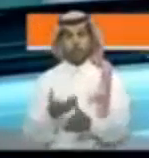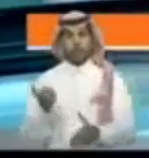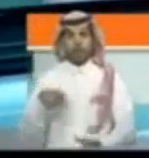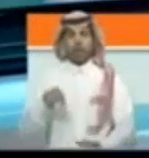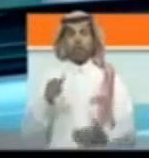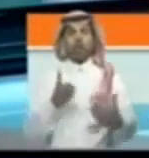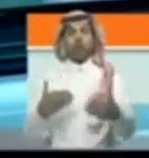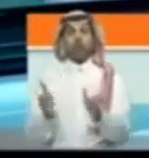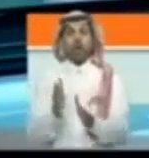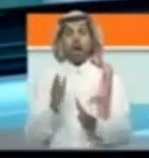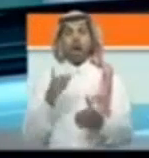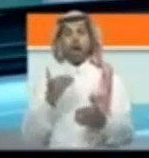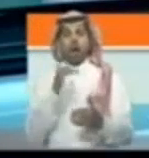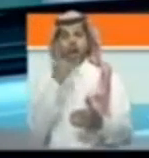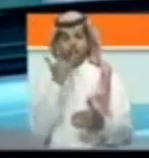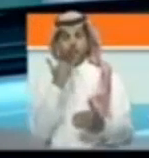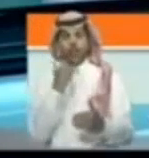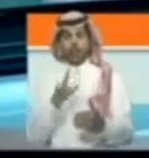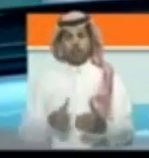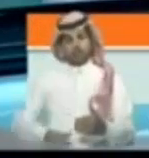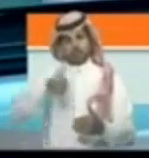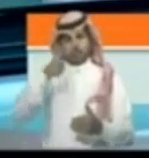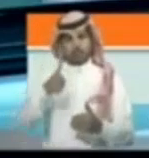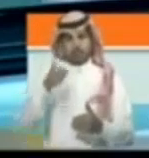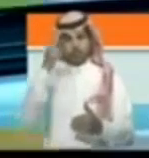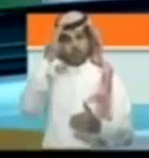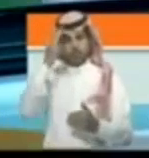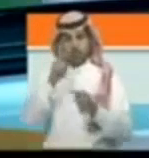توقع صندوق النقد العربي نموا في الاقتصاد السعودي بنسبة